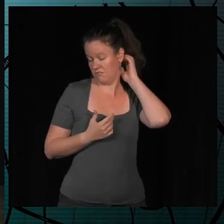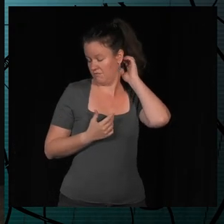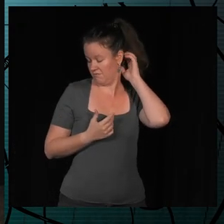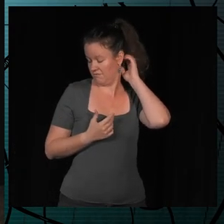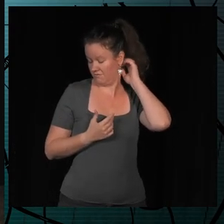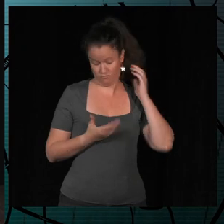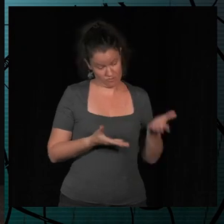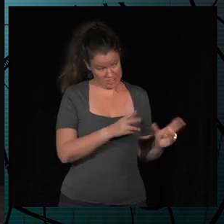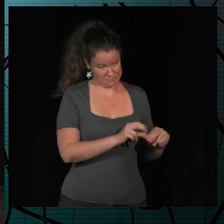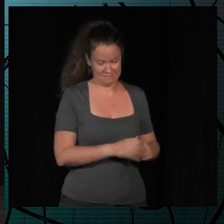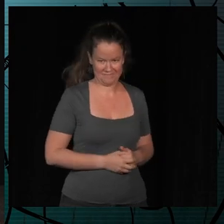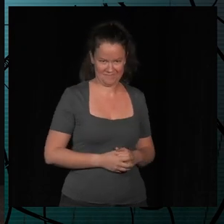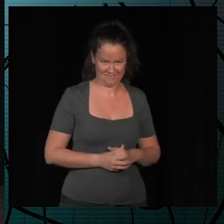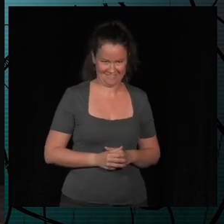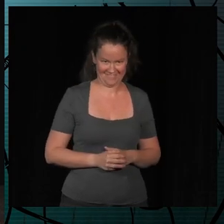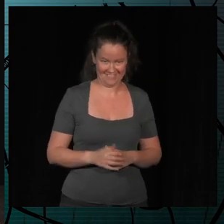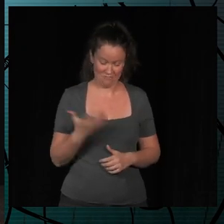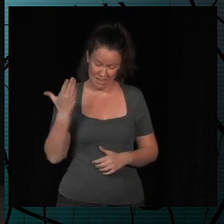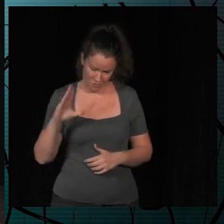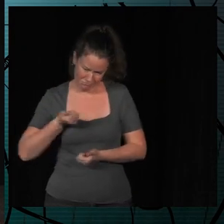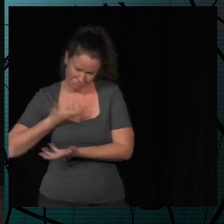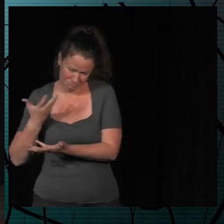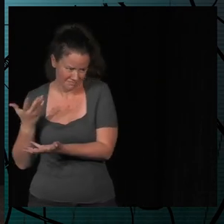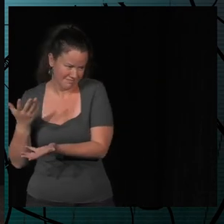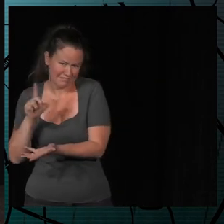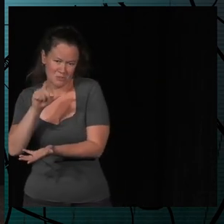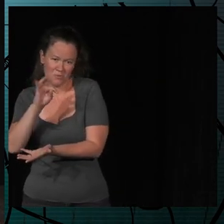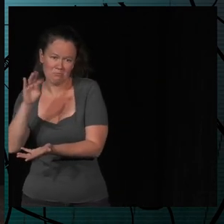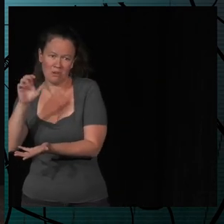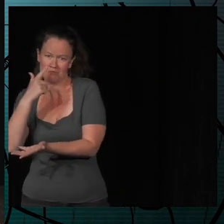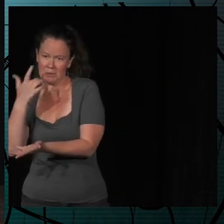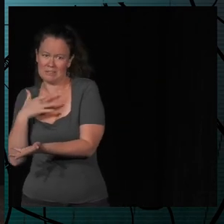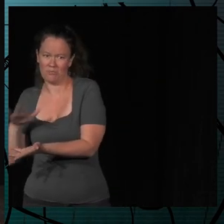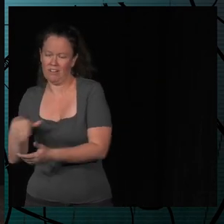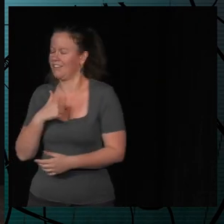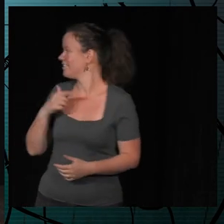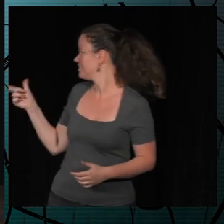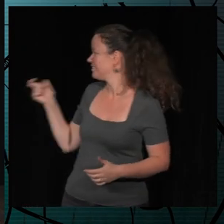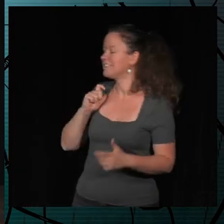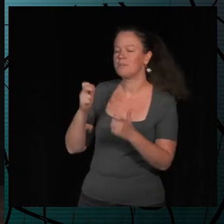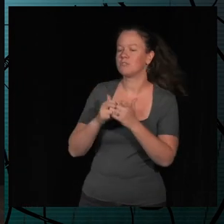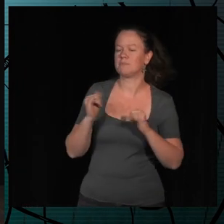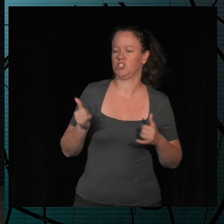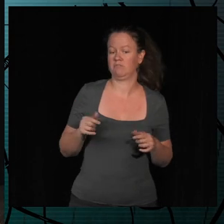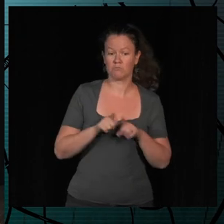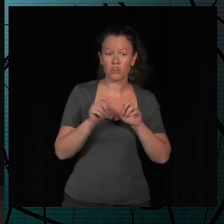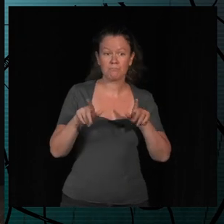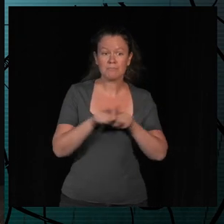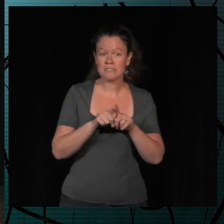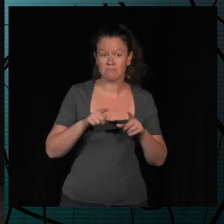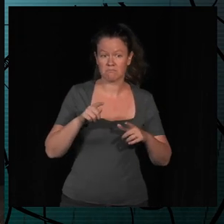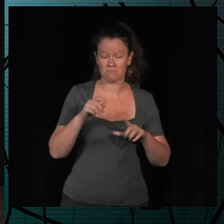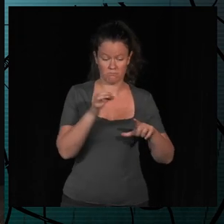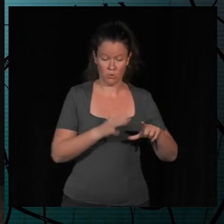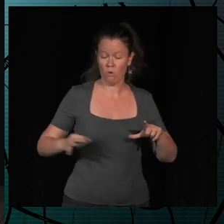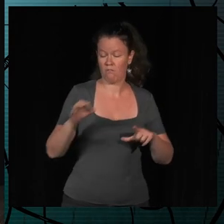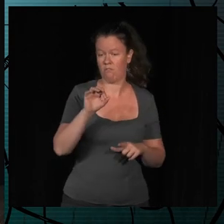ouais vas-y explique que j'avais plein d'autres choses à dire que parler des loot box non mais juste les lootbx c'est imaginez c'est des jeux à gratter c'est quand vous grattez que